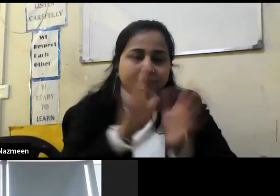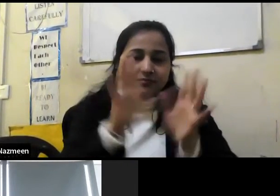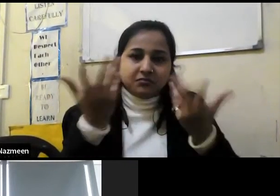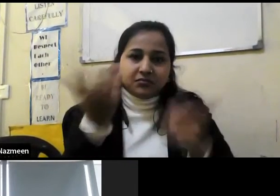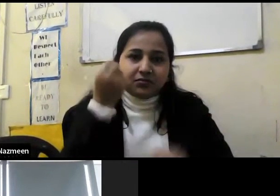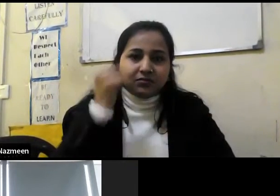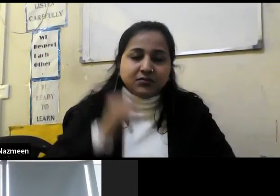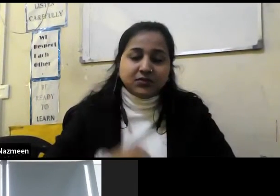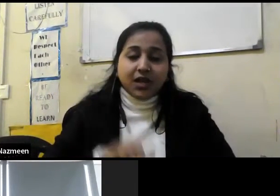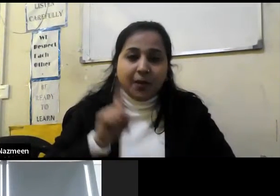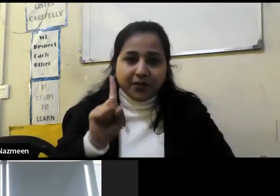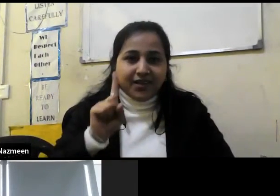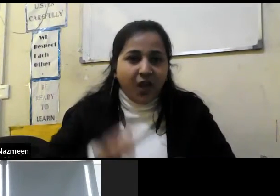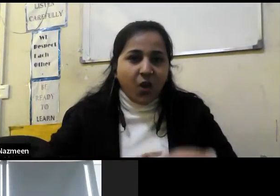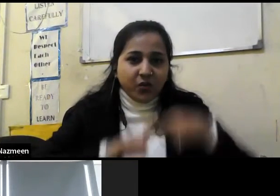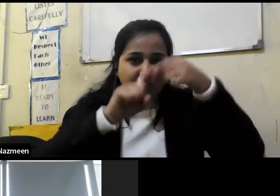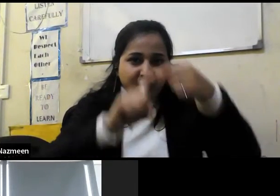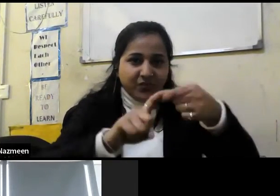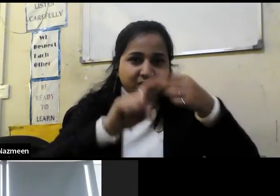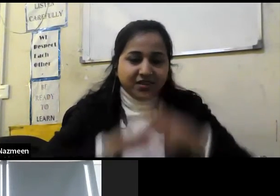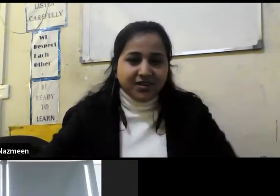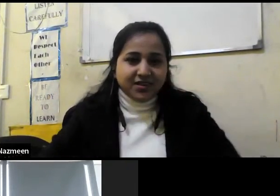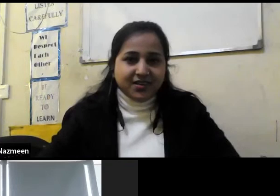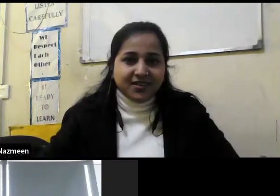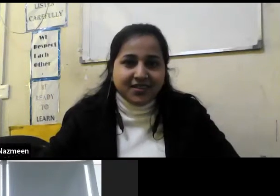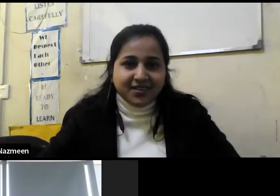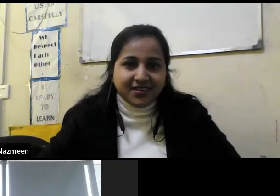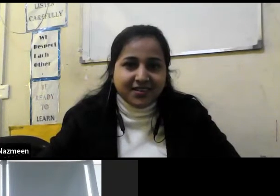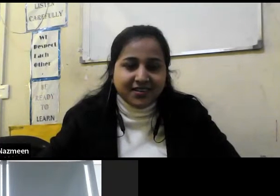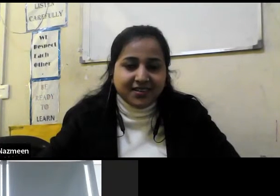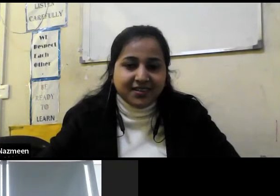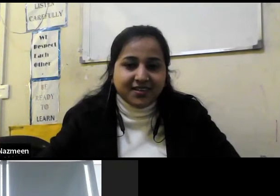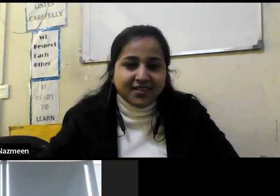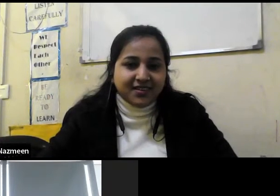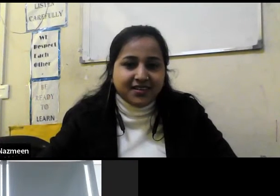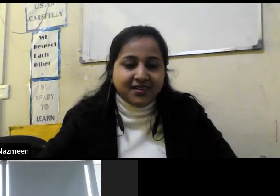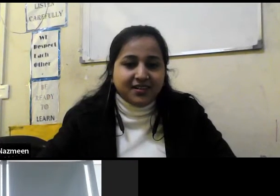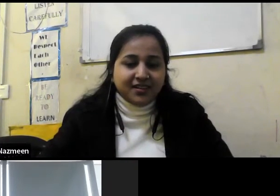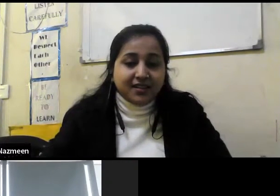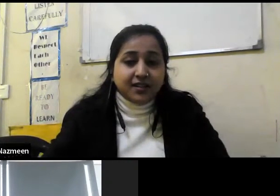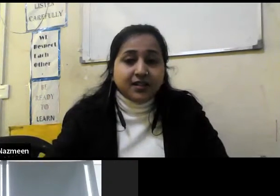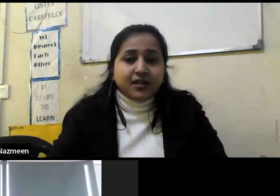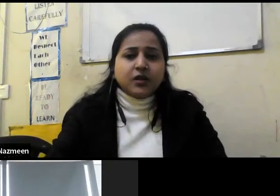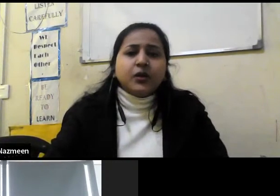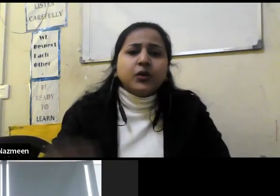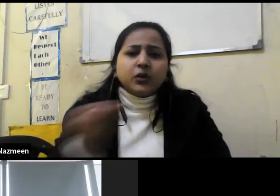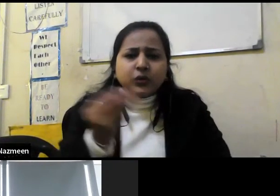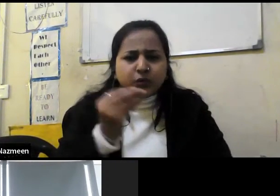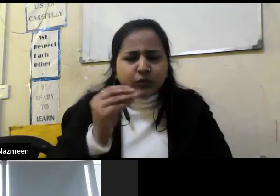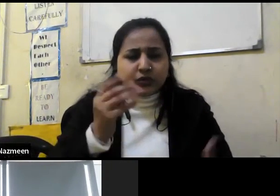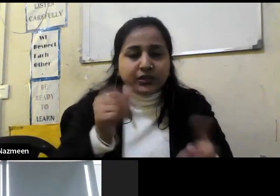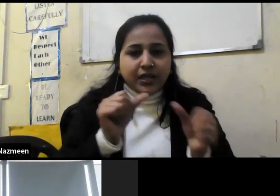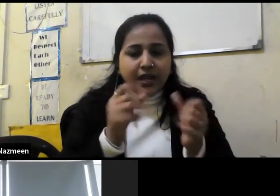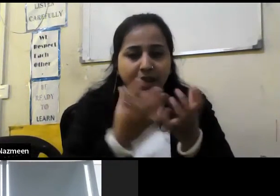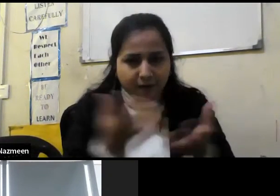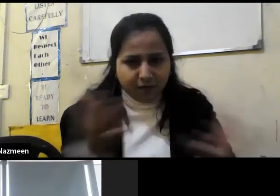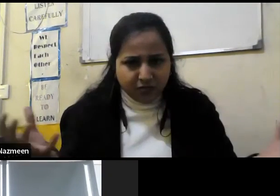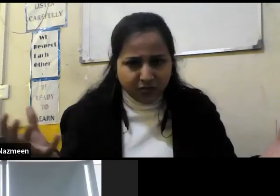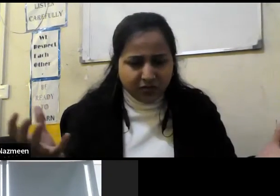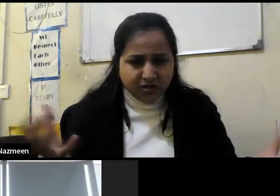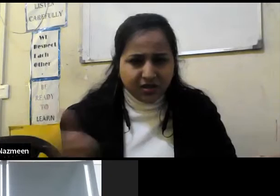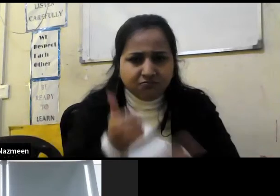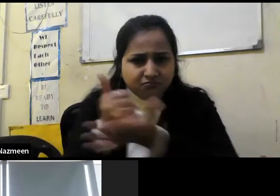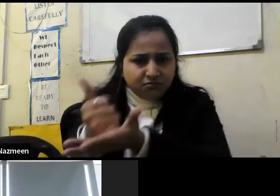गया है, वो मैं आई थॉट आप यू विल बी द बेस्ट पर्सन टू आंसर दिस. वो कह रहे हैं, डू यू थिंक दैट असिस्टिव टेक्नोलॉजी शुड नॉट बी ग्रांटेड